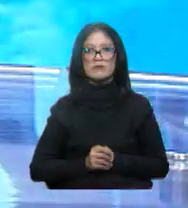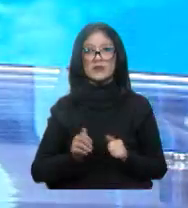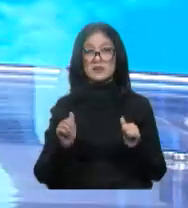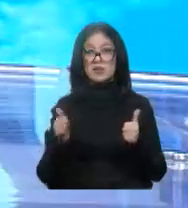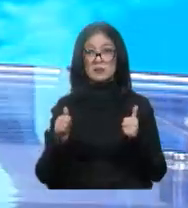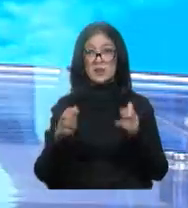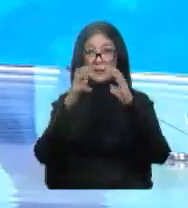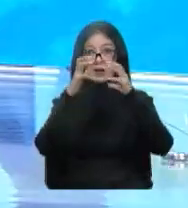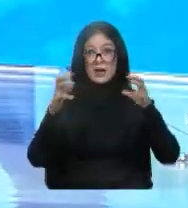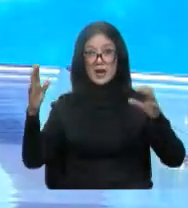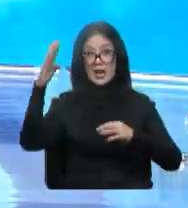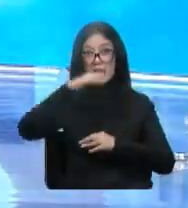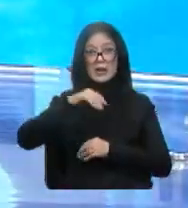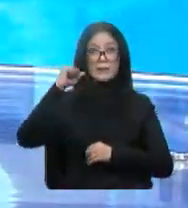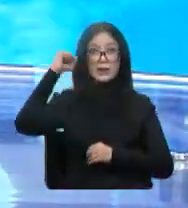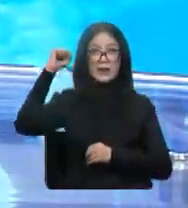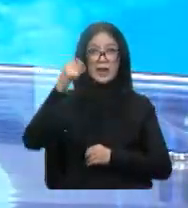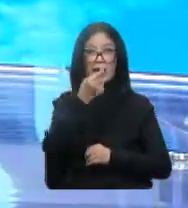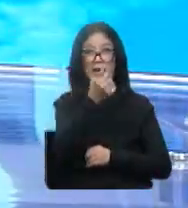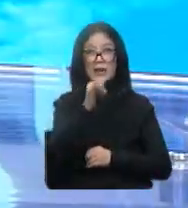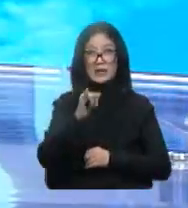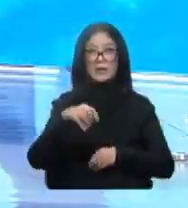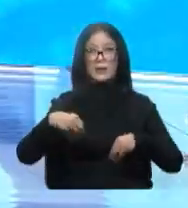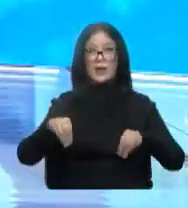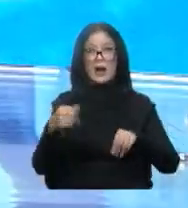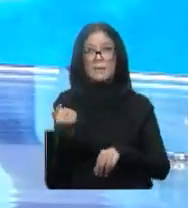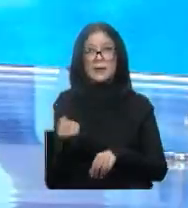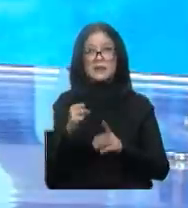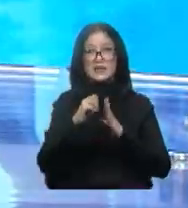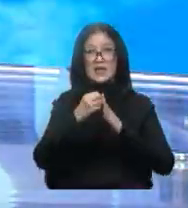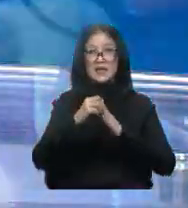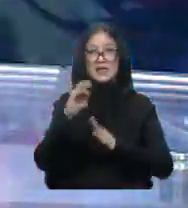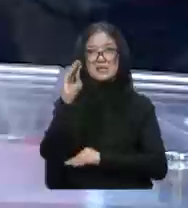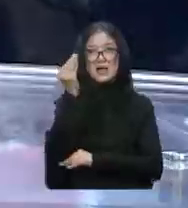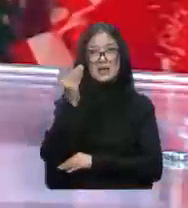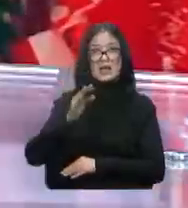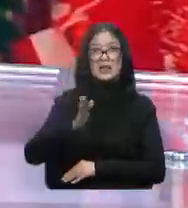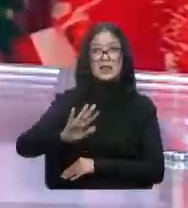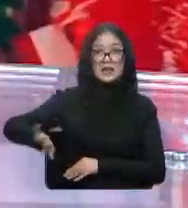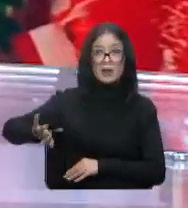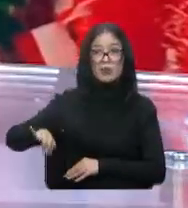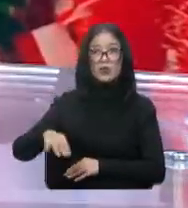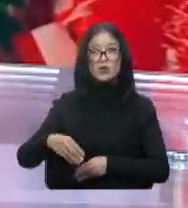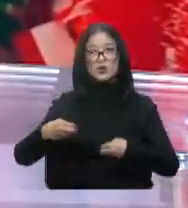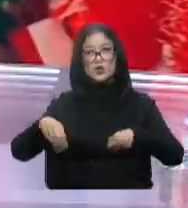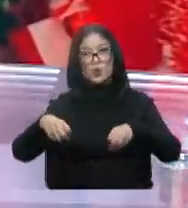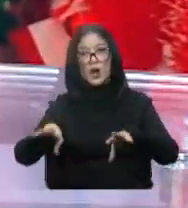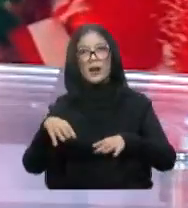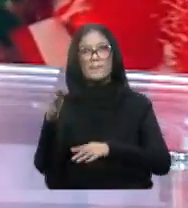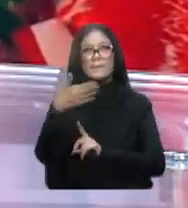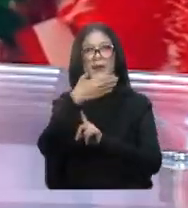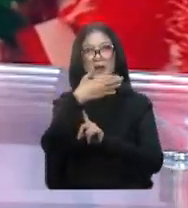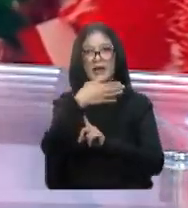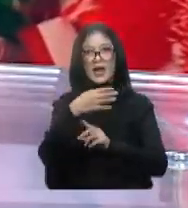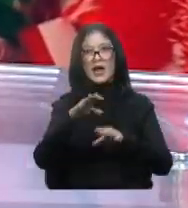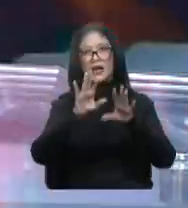Jelang peringatan Hari Kemerdekaan Republik Indonesia, pedagang Pasar Jatinegara Jakarta Timur beralih berjualan bendera dan dekorasi